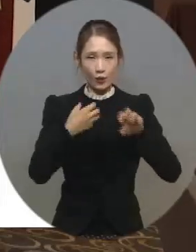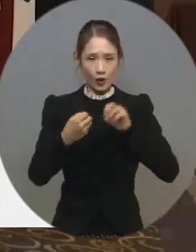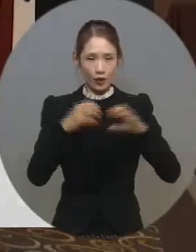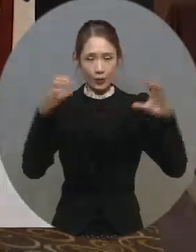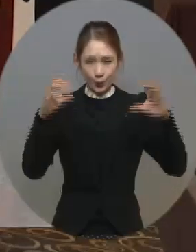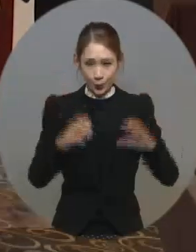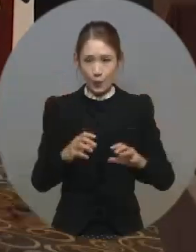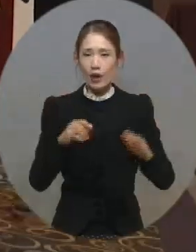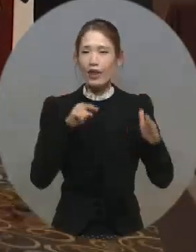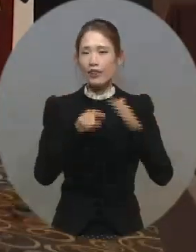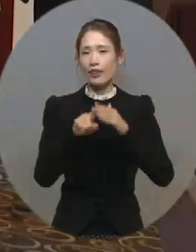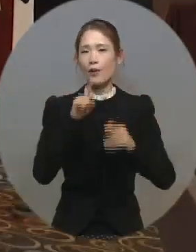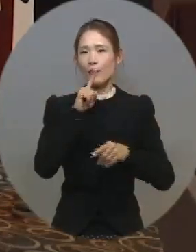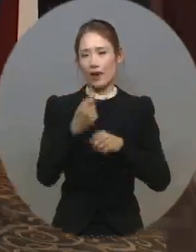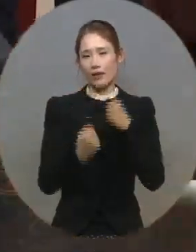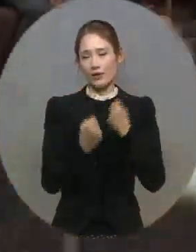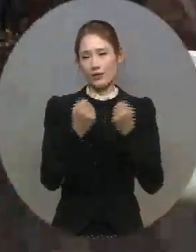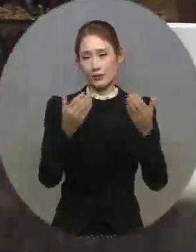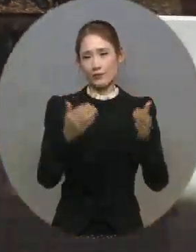모아나가겠다고 말했습니다.